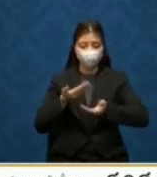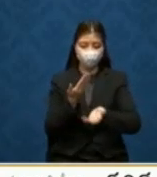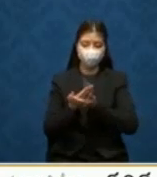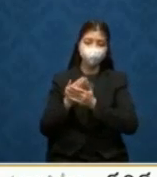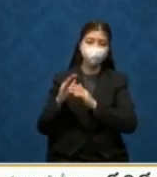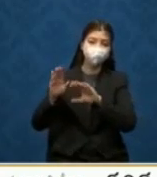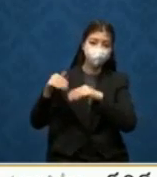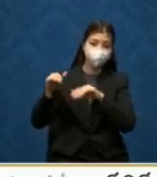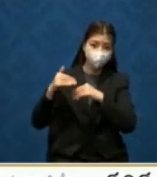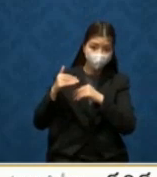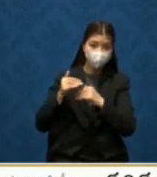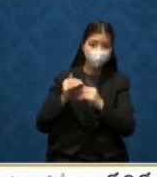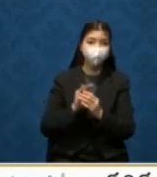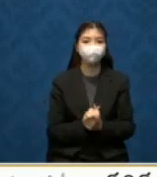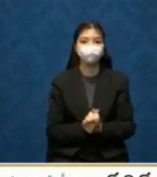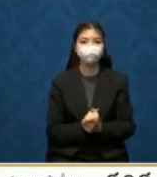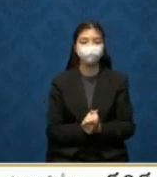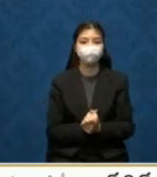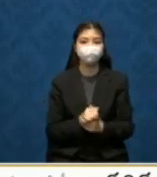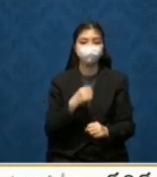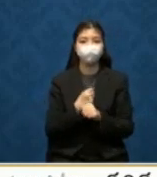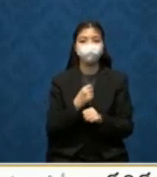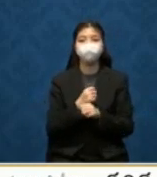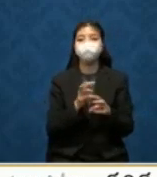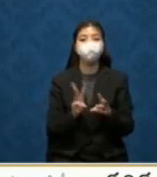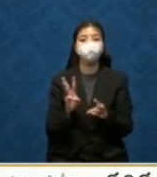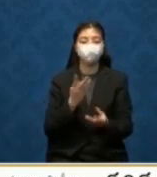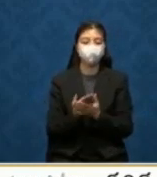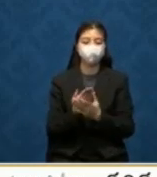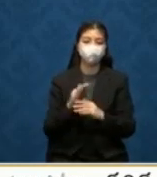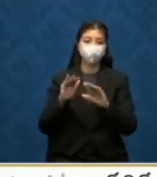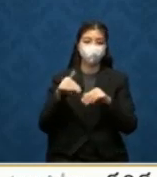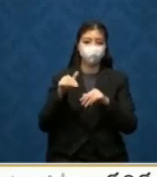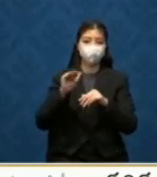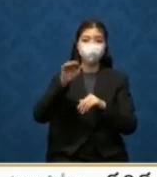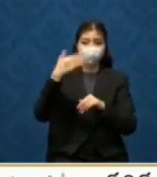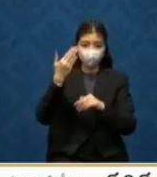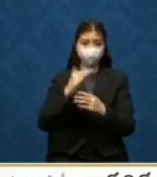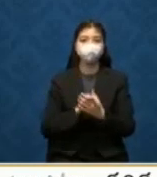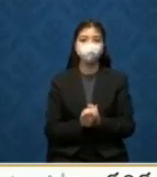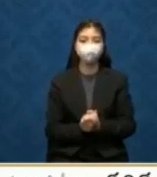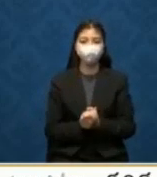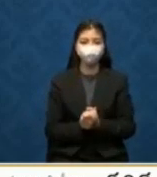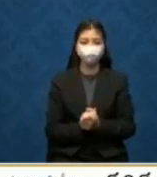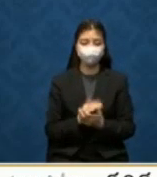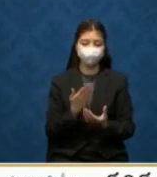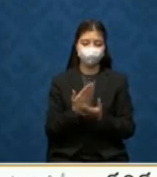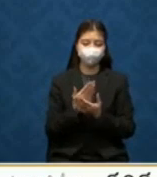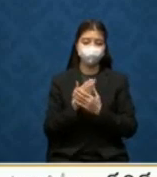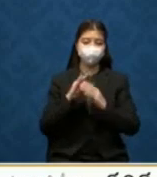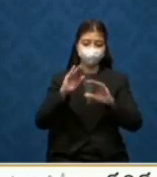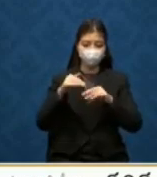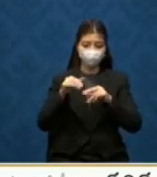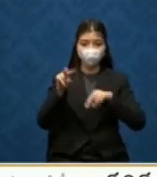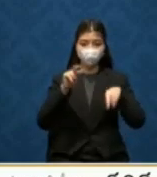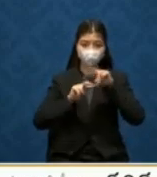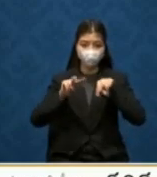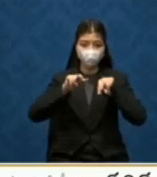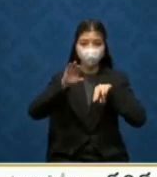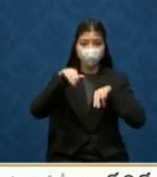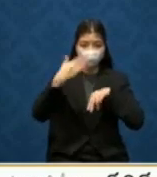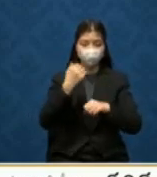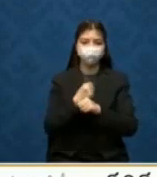ไว้ก่อนจะทำยังไงก็ได้วันนี้ให้มีเงินจะทำยังไงก็ได้วันนี้ให้มีรายได้นี่คือ